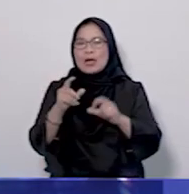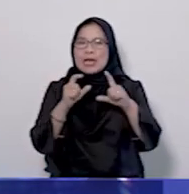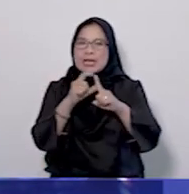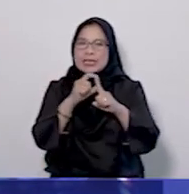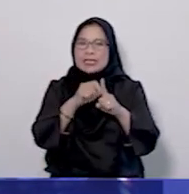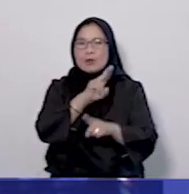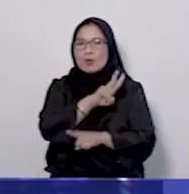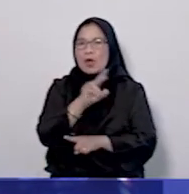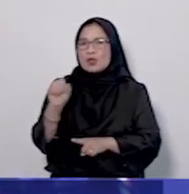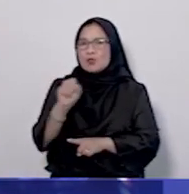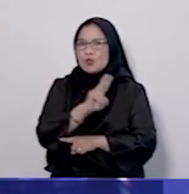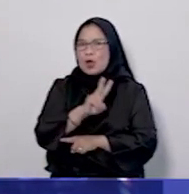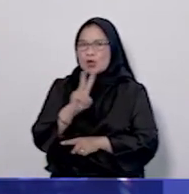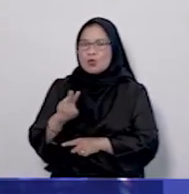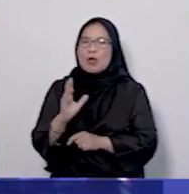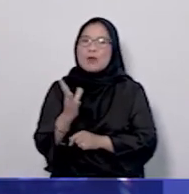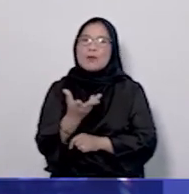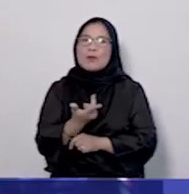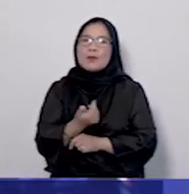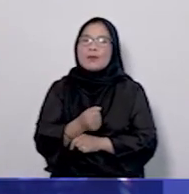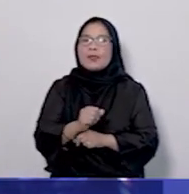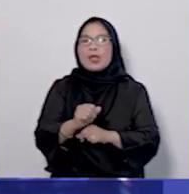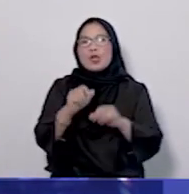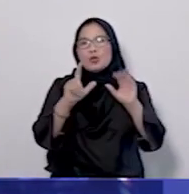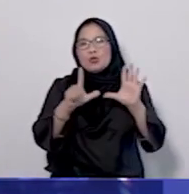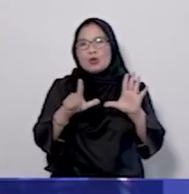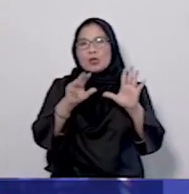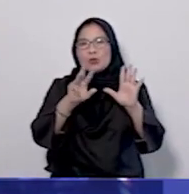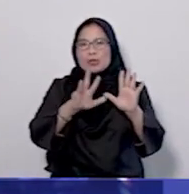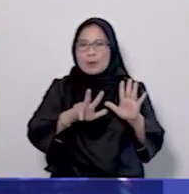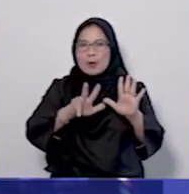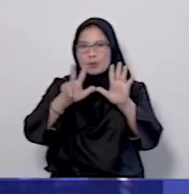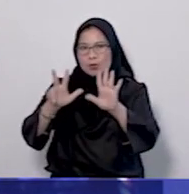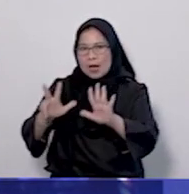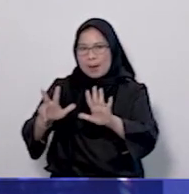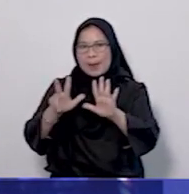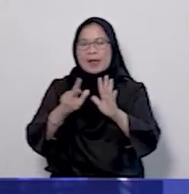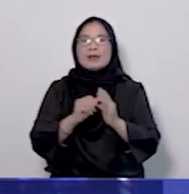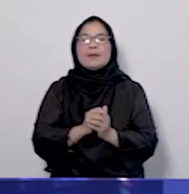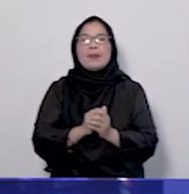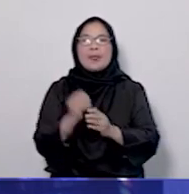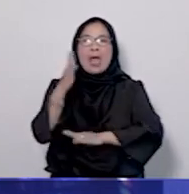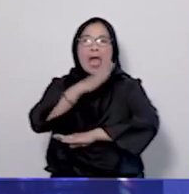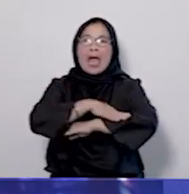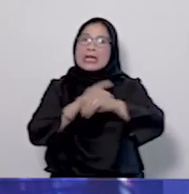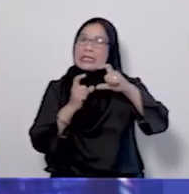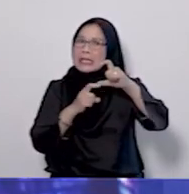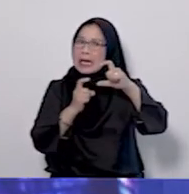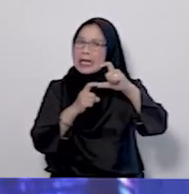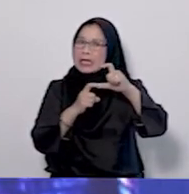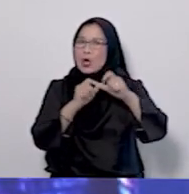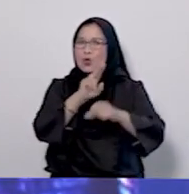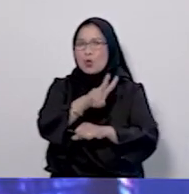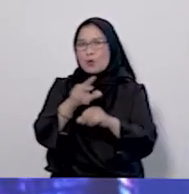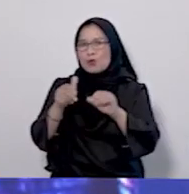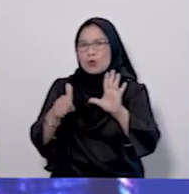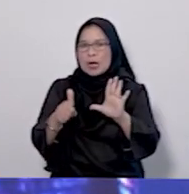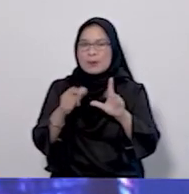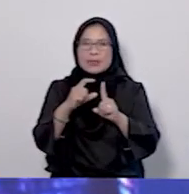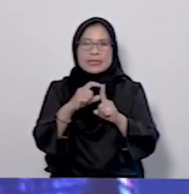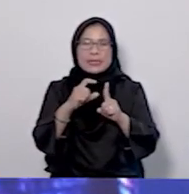2022 sebanyak 788 sedangkan pada hari Senin 26